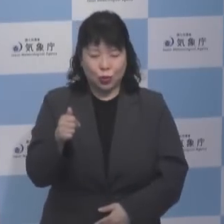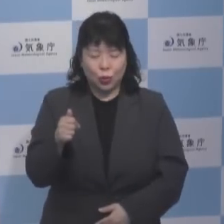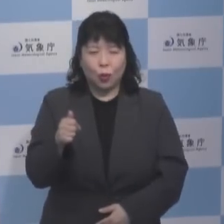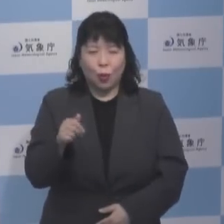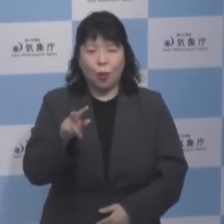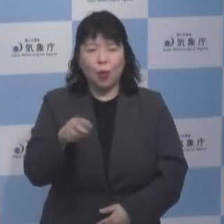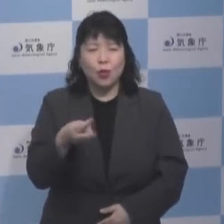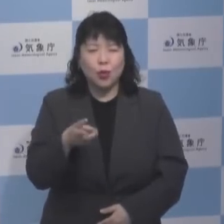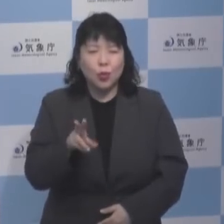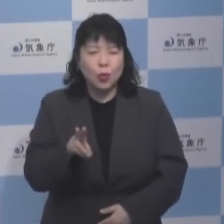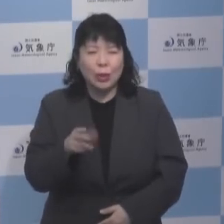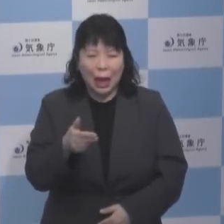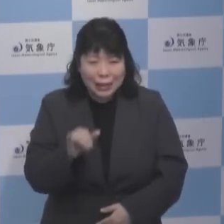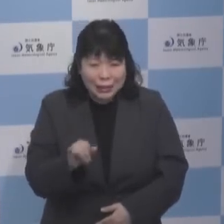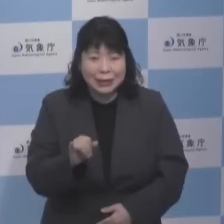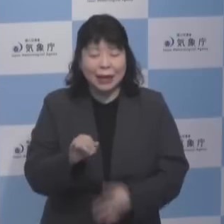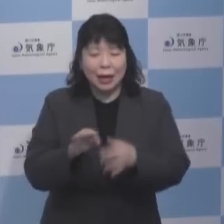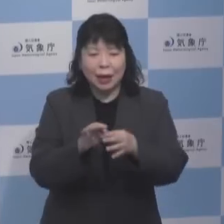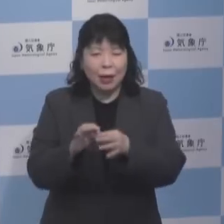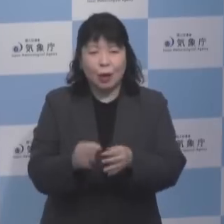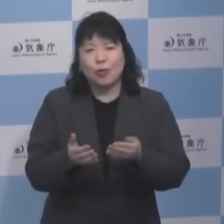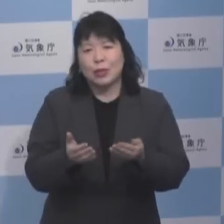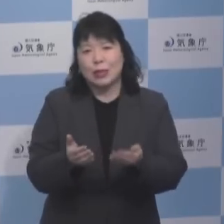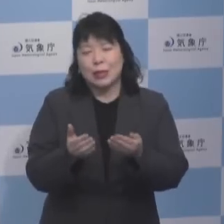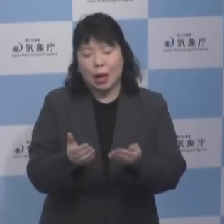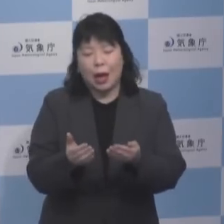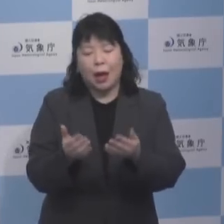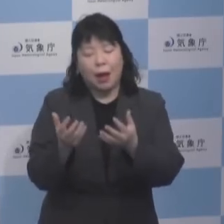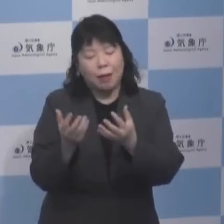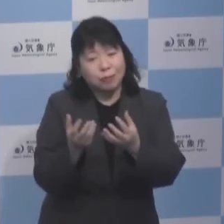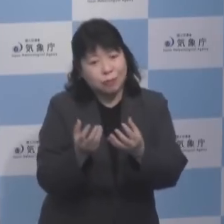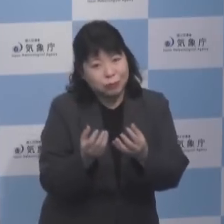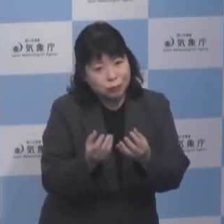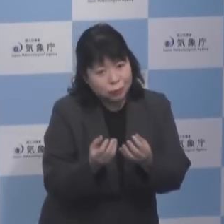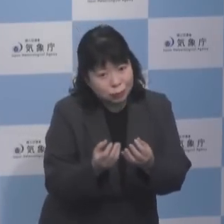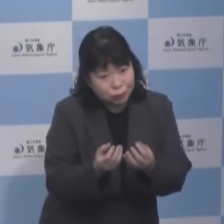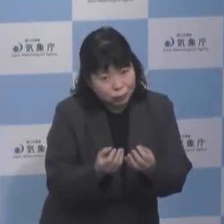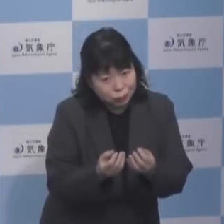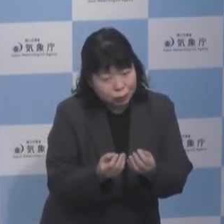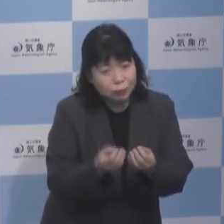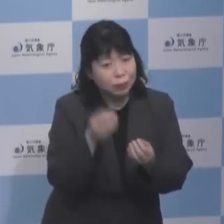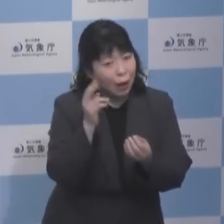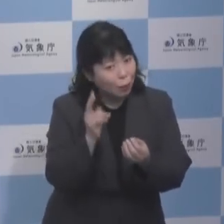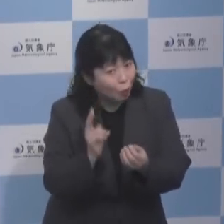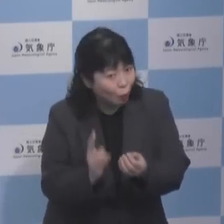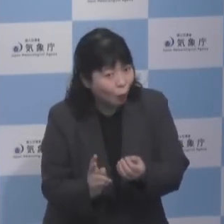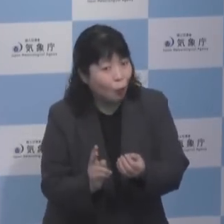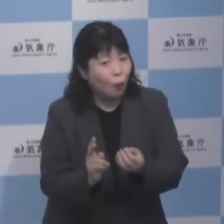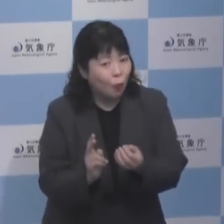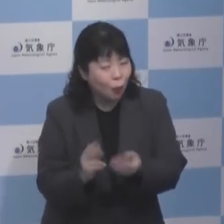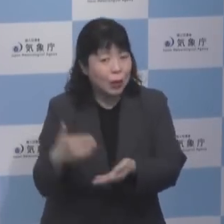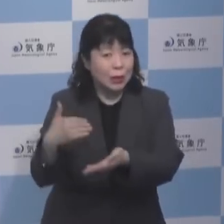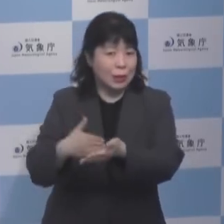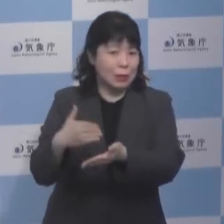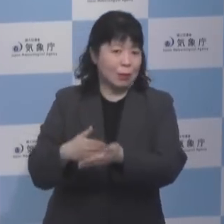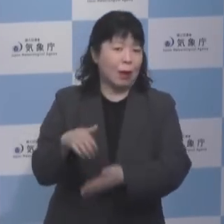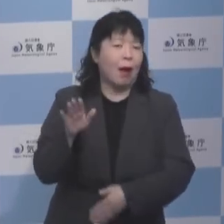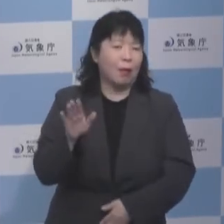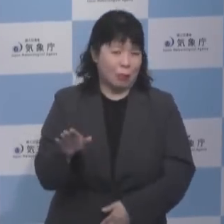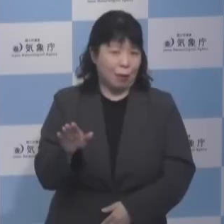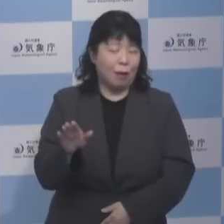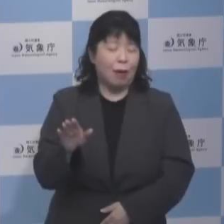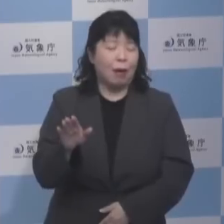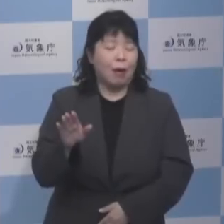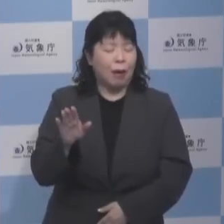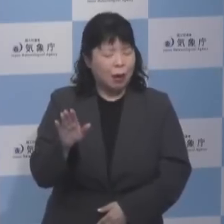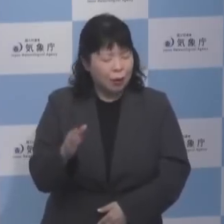は、まあ、徐々に収束傾向にあるというようなお話もされ、報告会の中で、説明をされていたんですけれども、ま